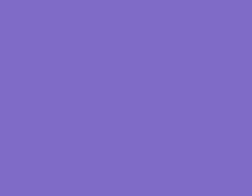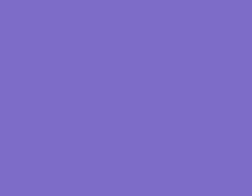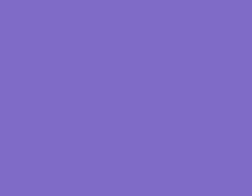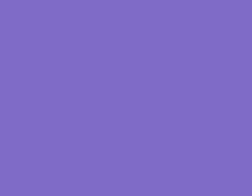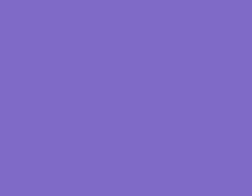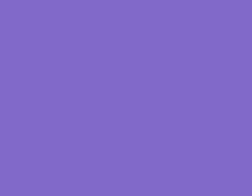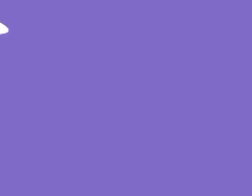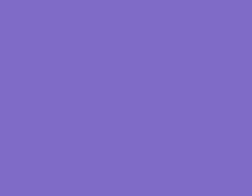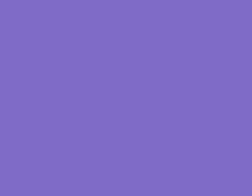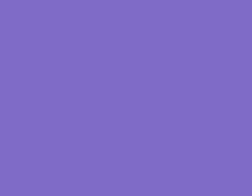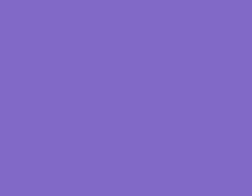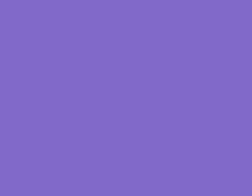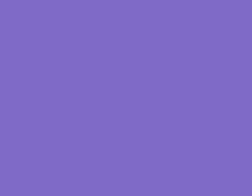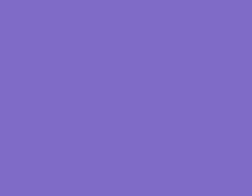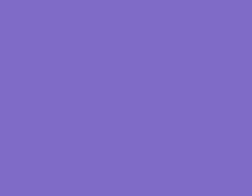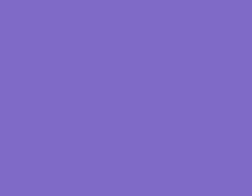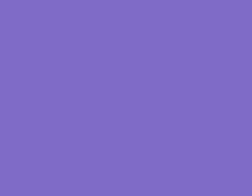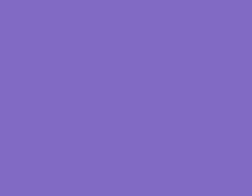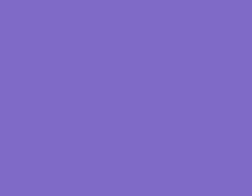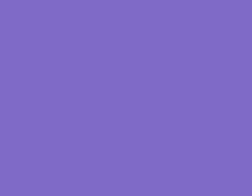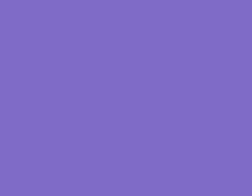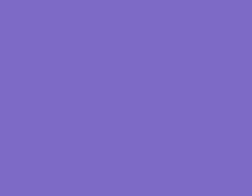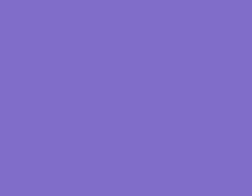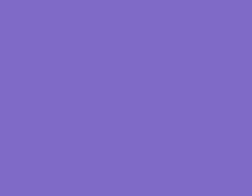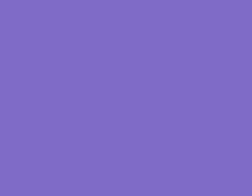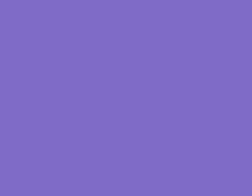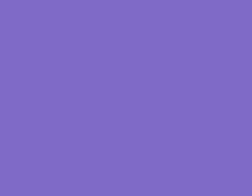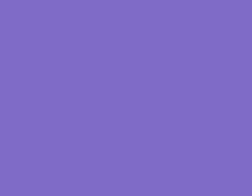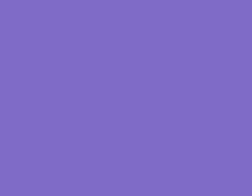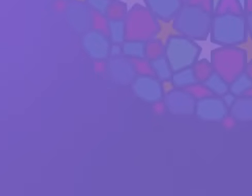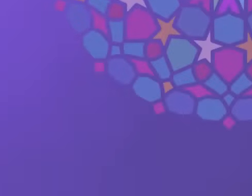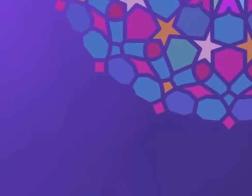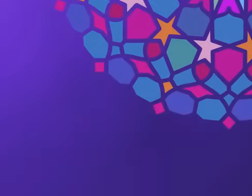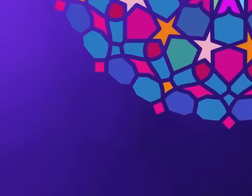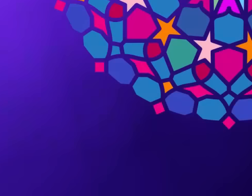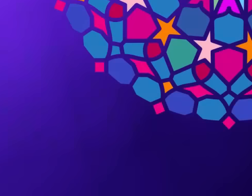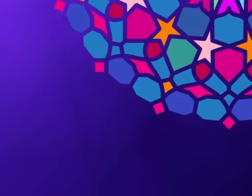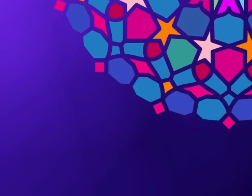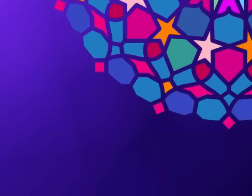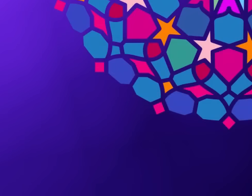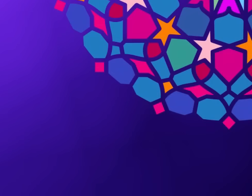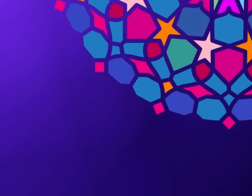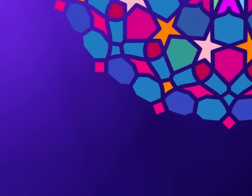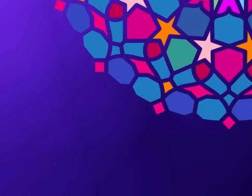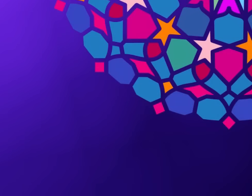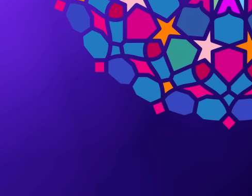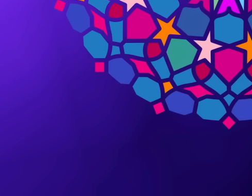hari di TV 9, juga di saluran Astro 149.